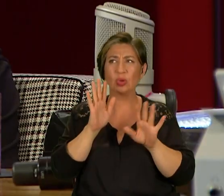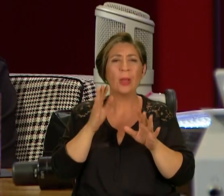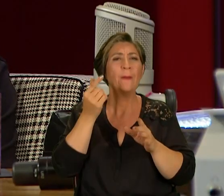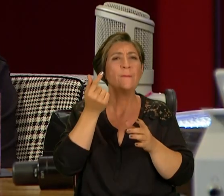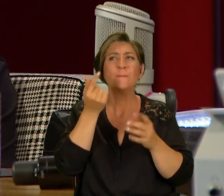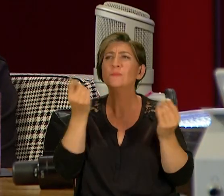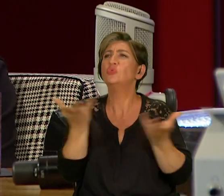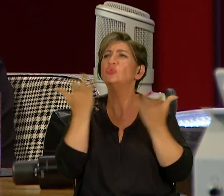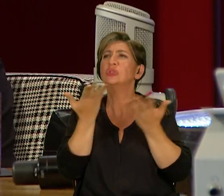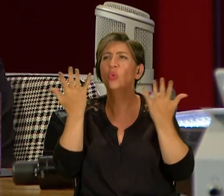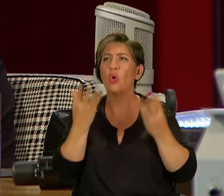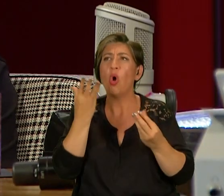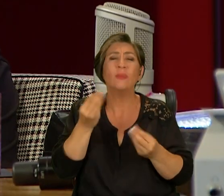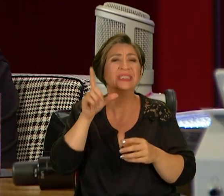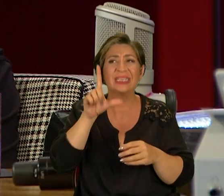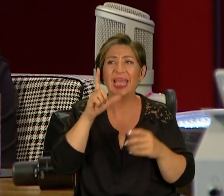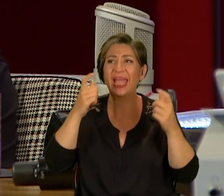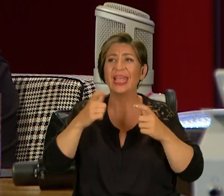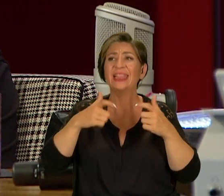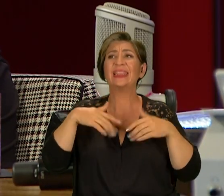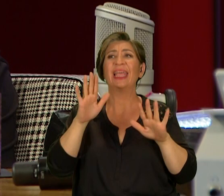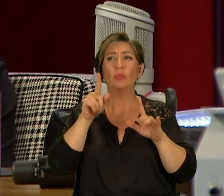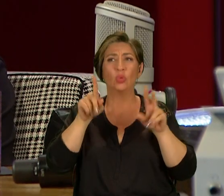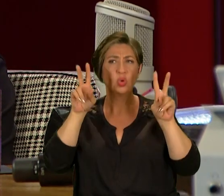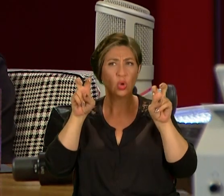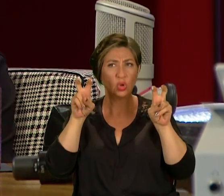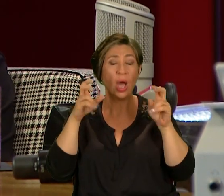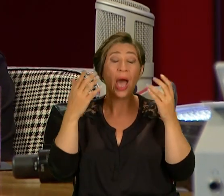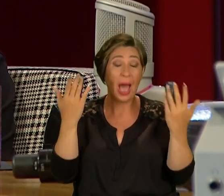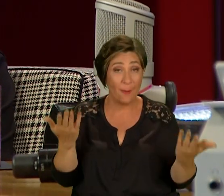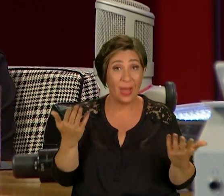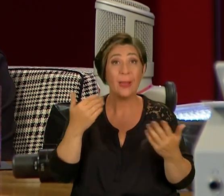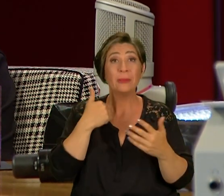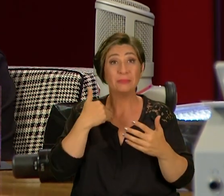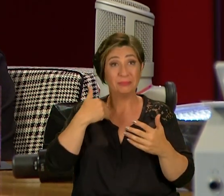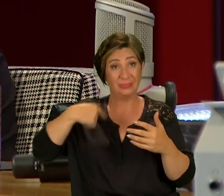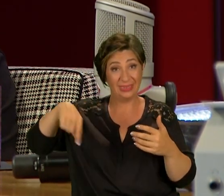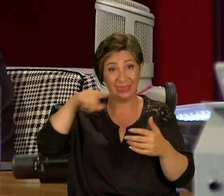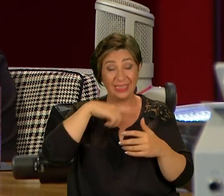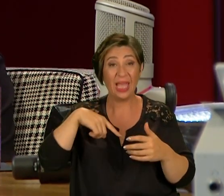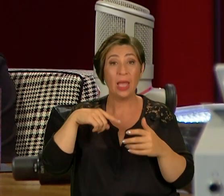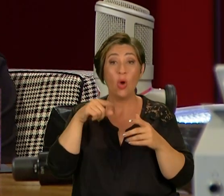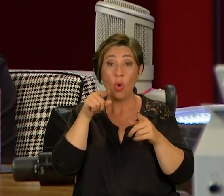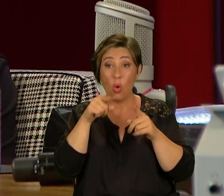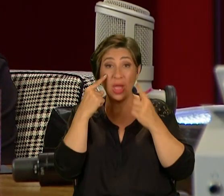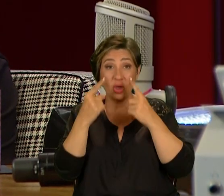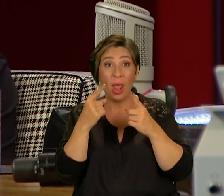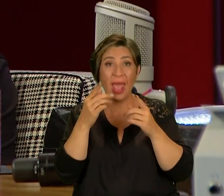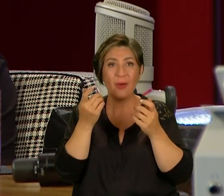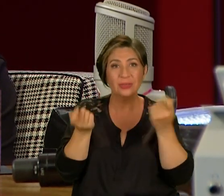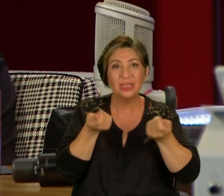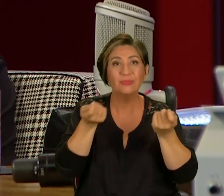Yani bir sürü şey oluyor. Evet, olması gereken yerde değil bu mevzular. Ama biz de duruma ayak